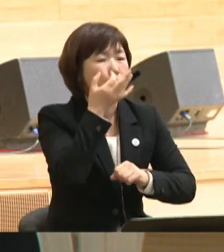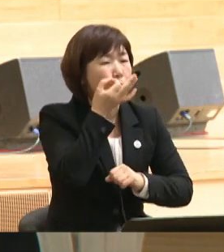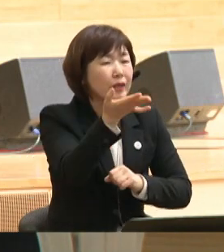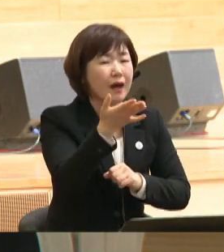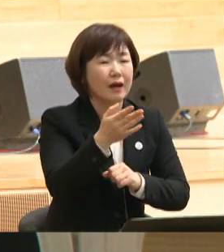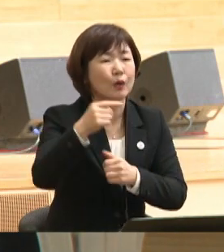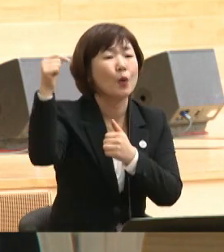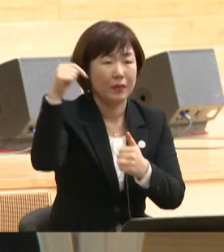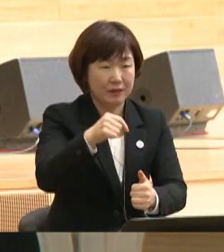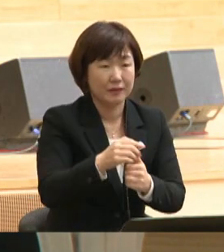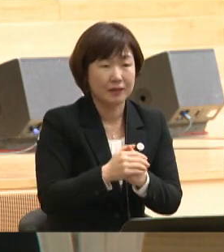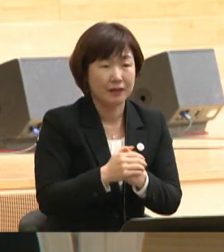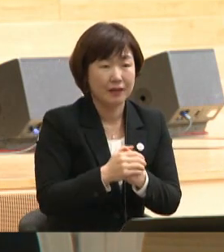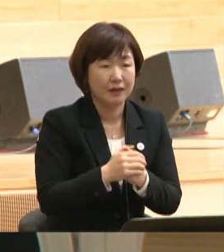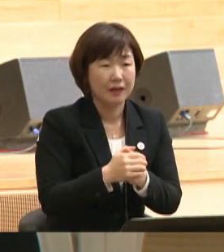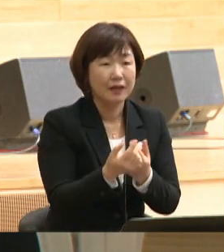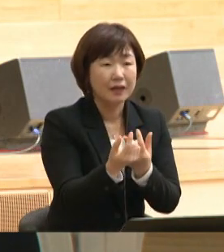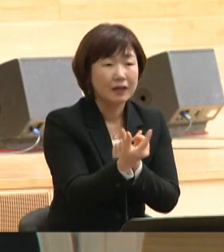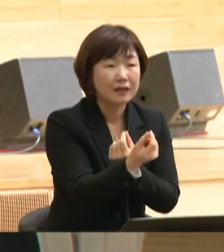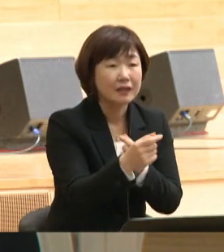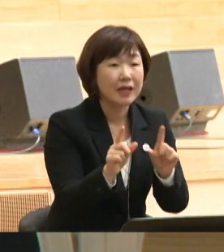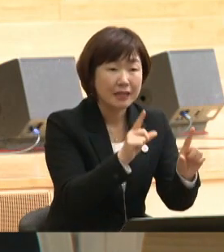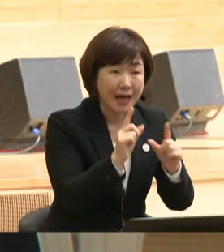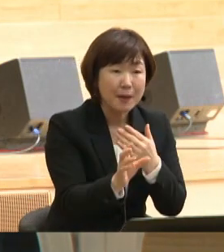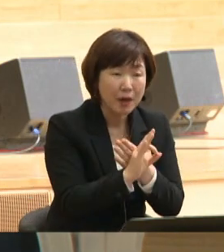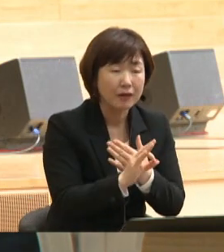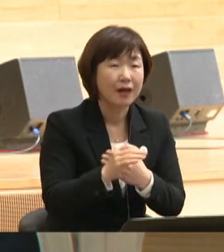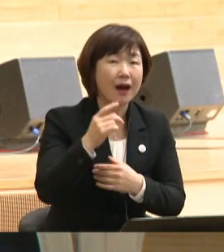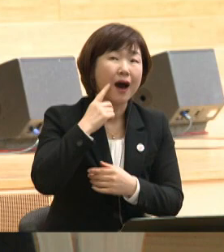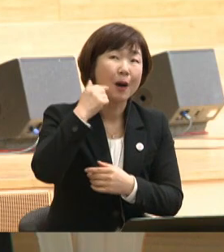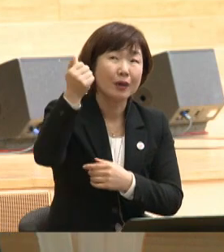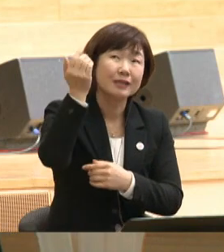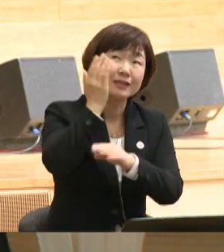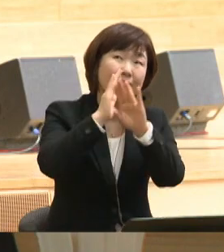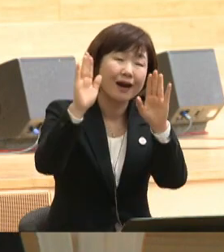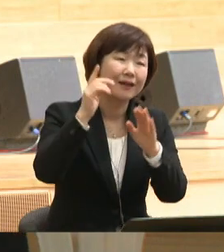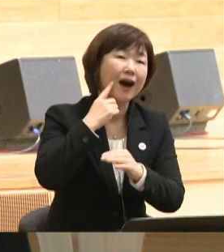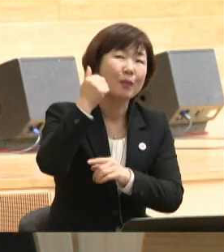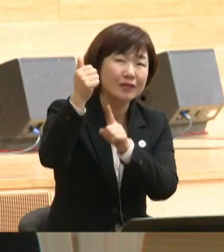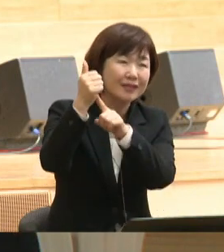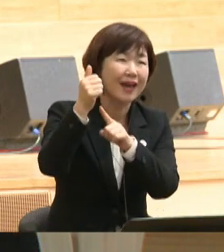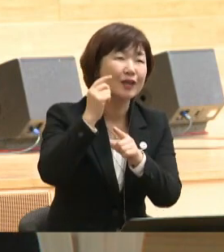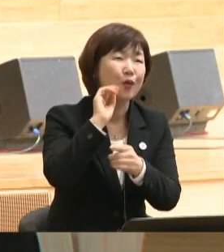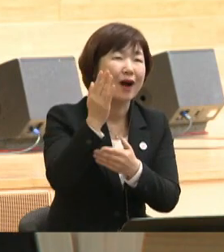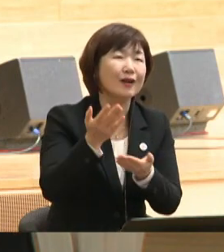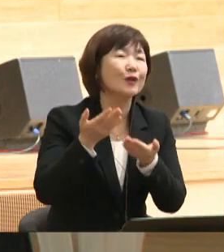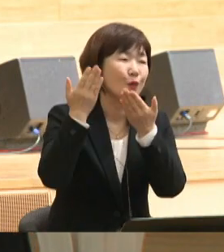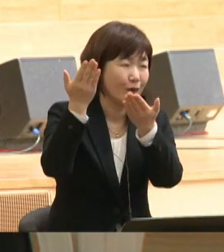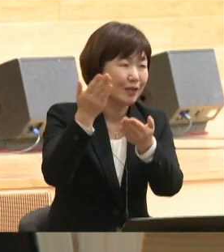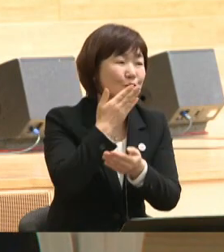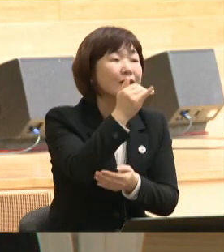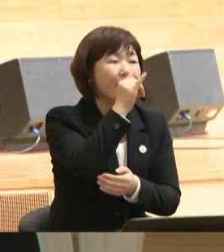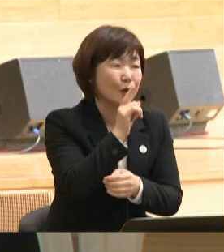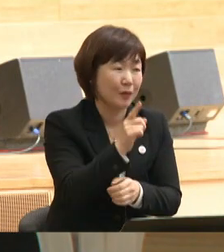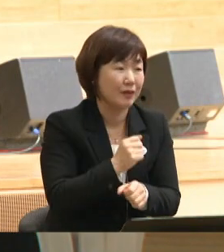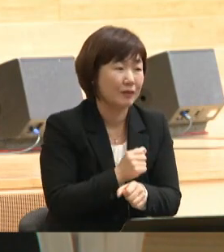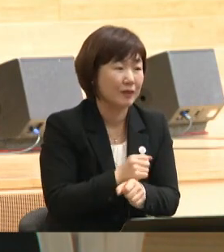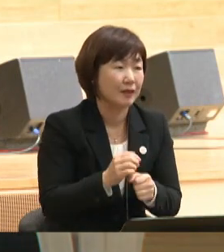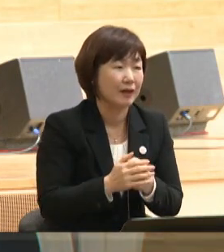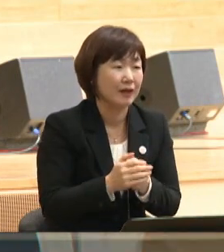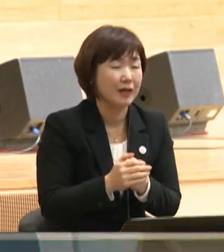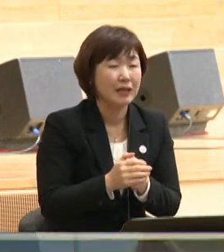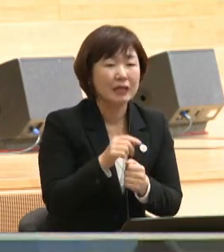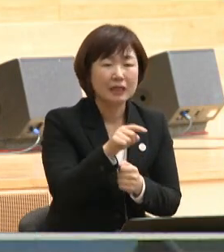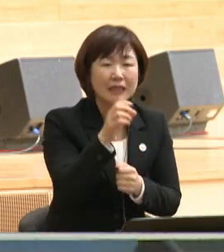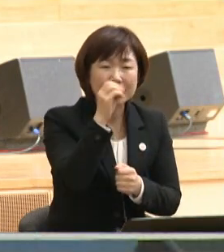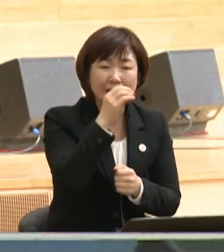있습니다 그렇게 살아감으로써 하나님 아버지께 영광을 돌리게 하라고 말하고 있죠 여러분이 말은 그저